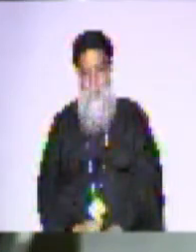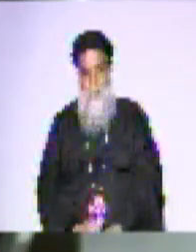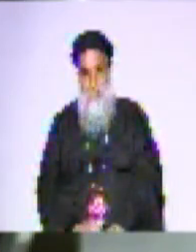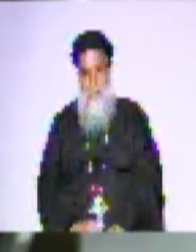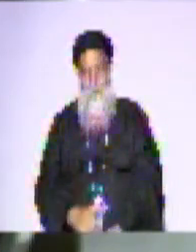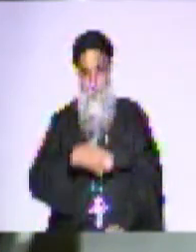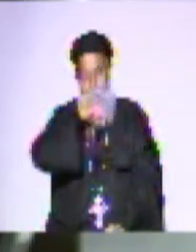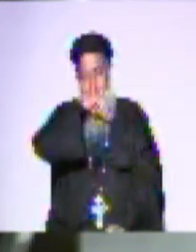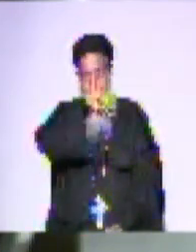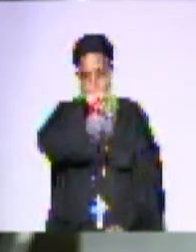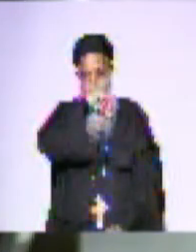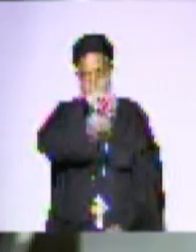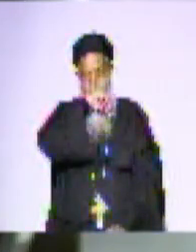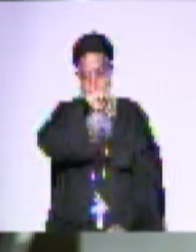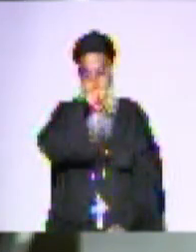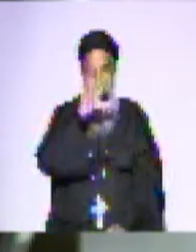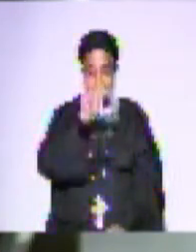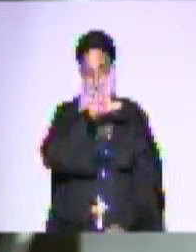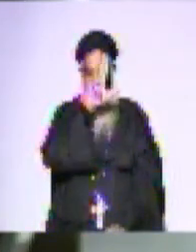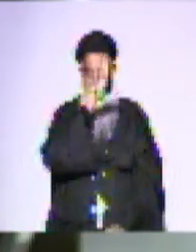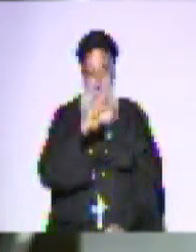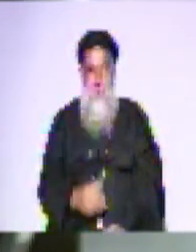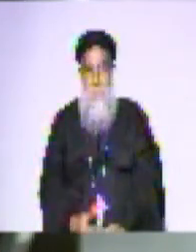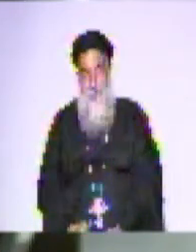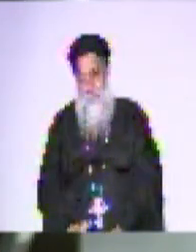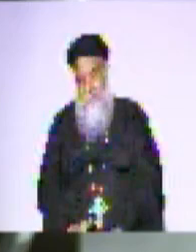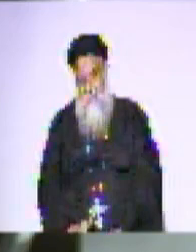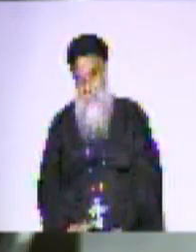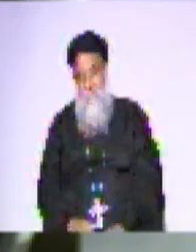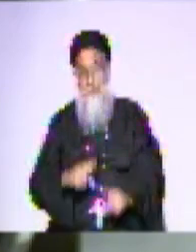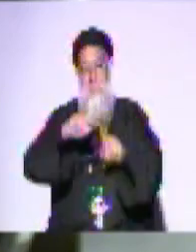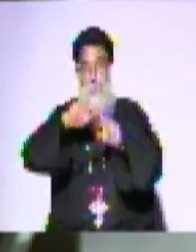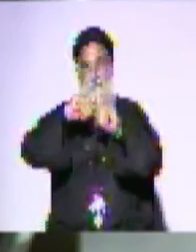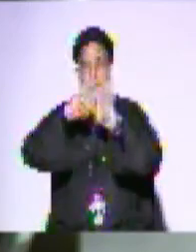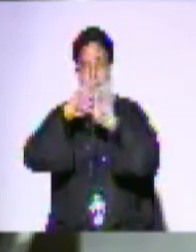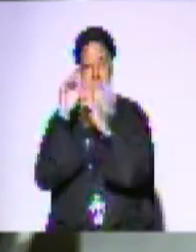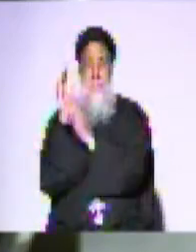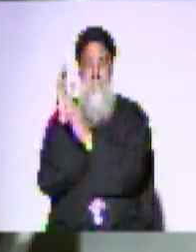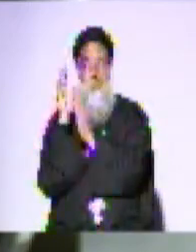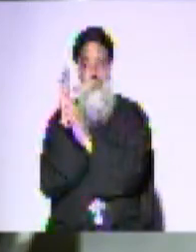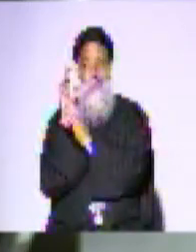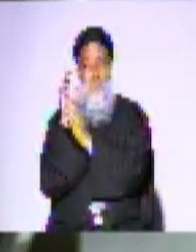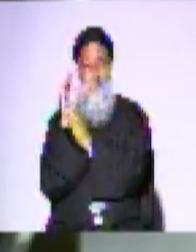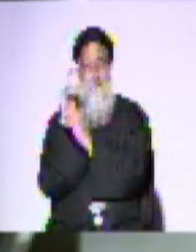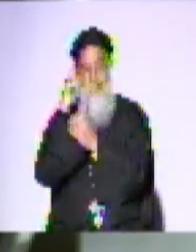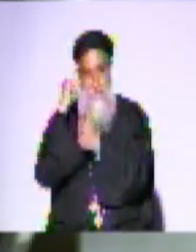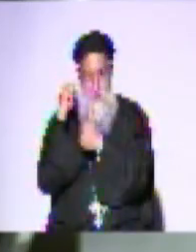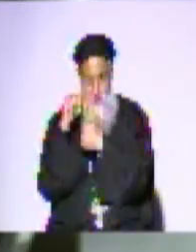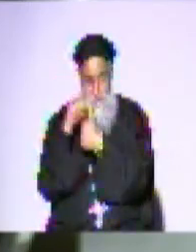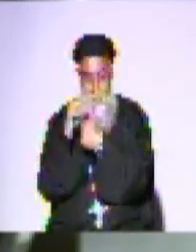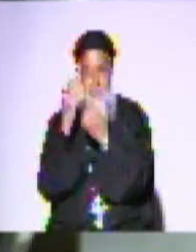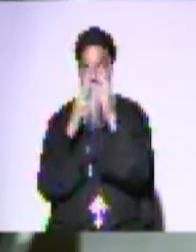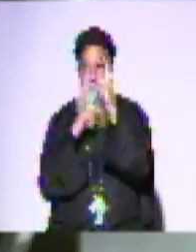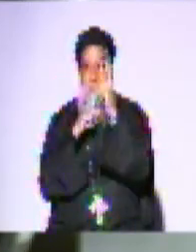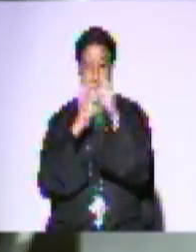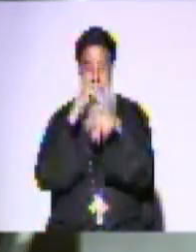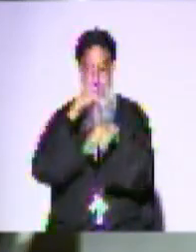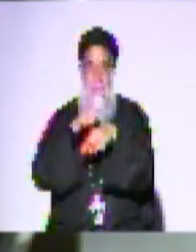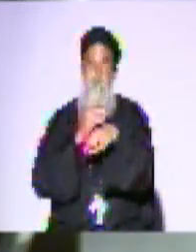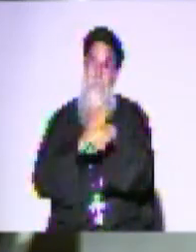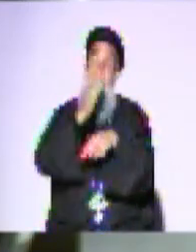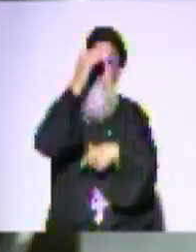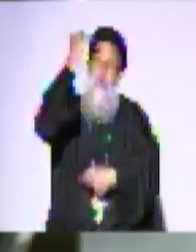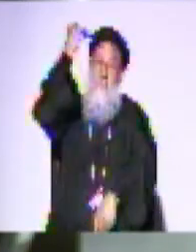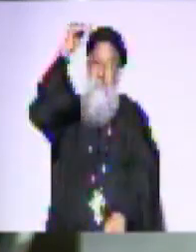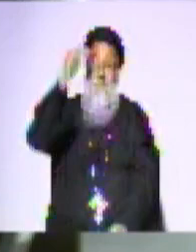نقاب الايادي. هو سؤالي اللص اليمين على الصليب كان بيقول اذكرني يا رب متى جئت في